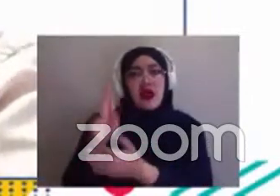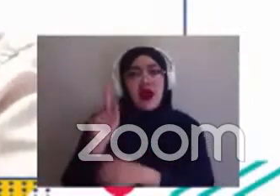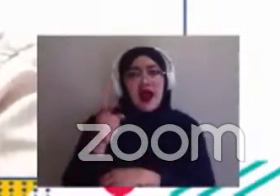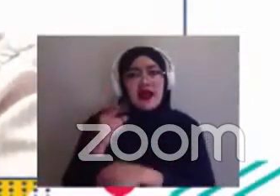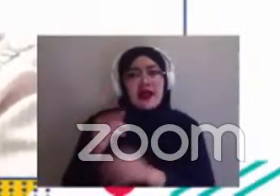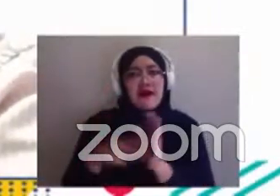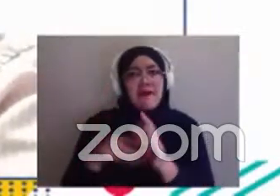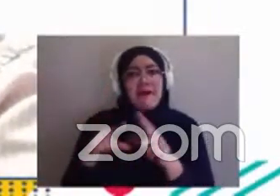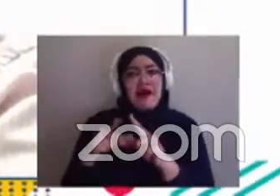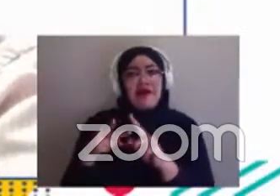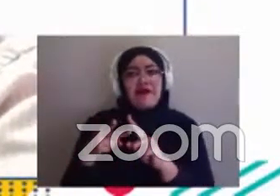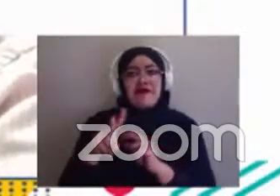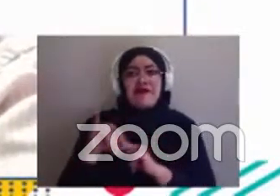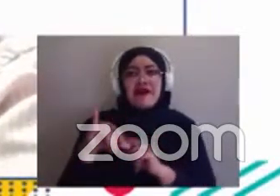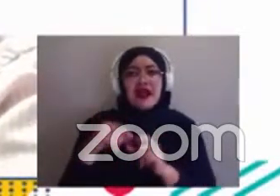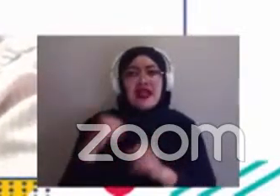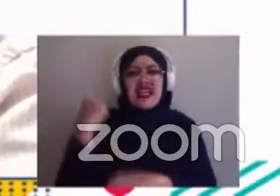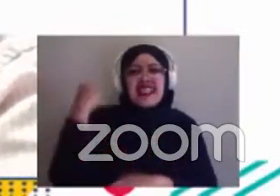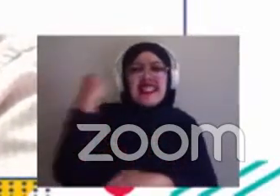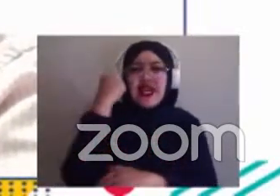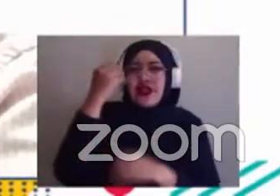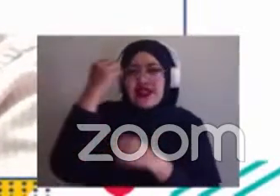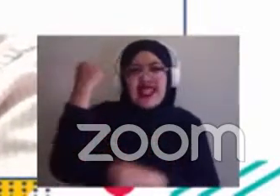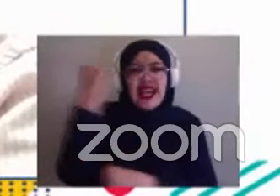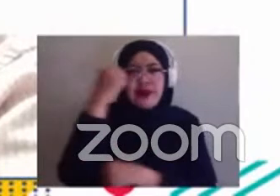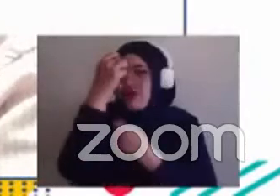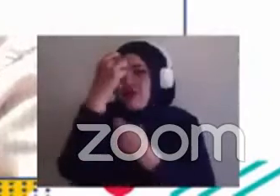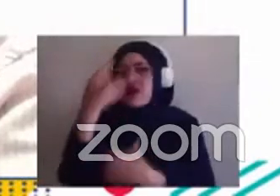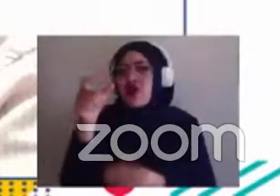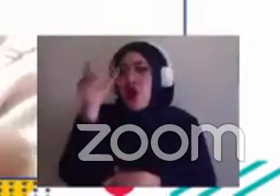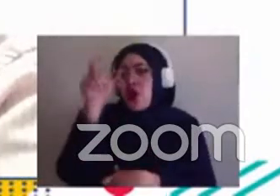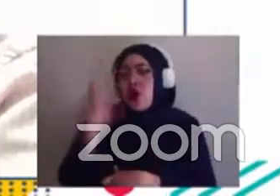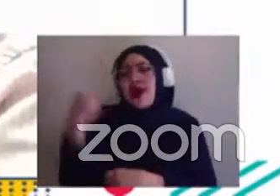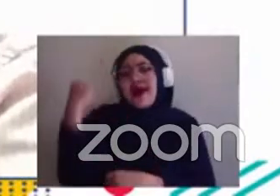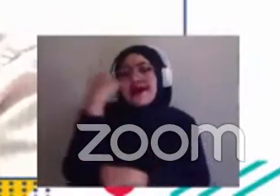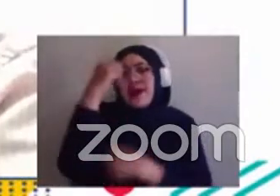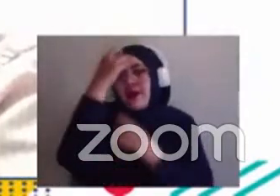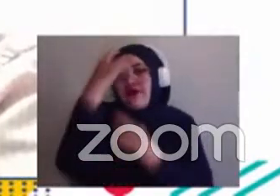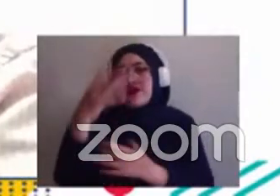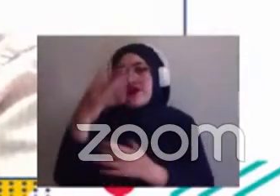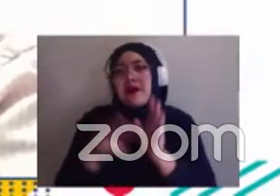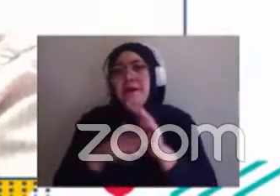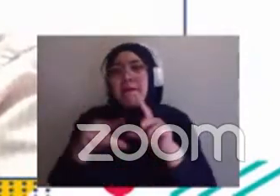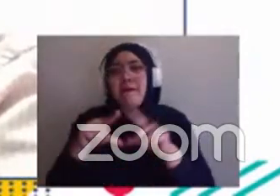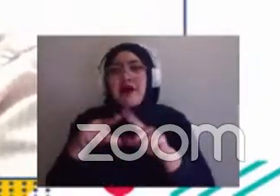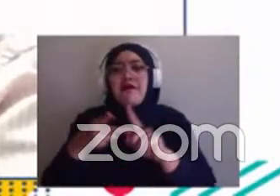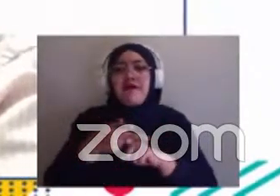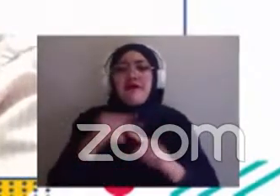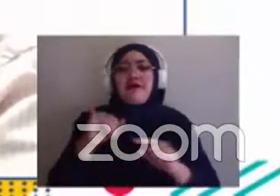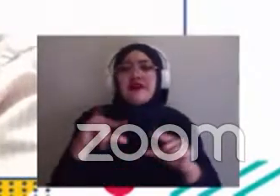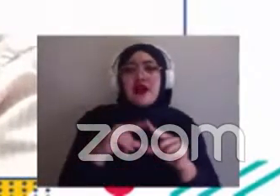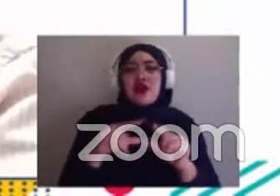cyber gitu, kurang lebih begitulah. Nah, kemudian yang kedua, misalnya dalam beberapa kasus yang